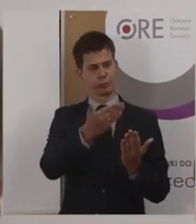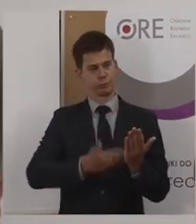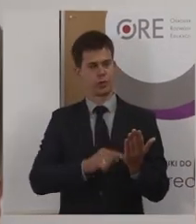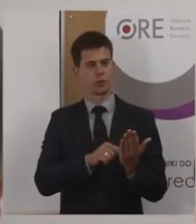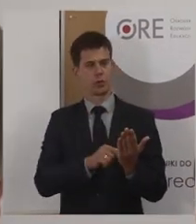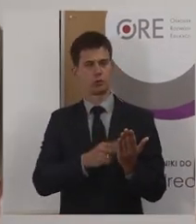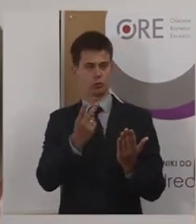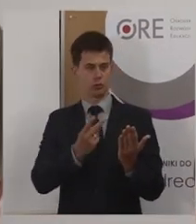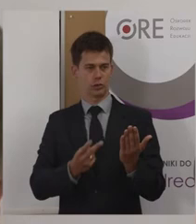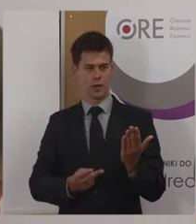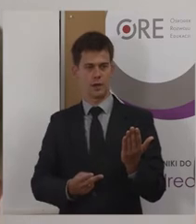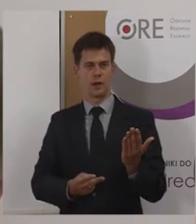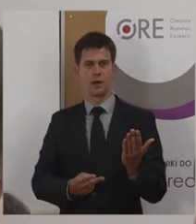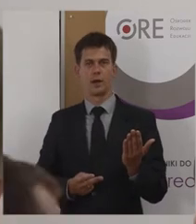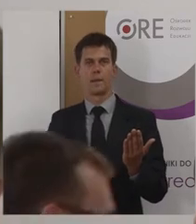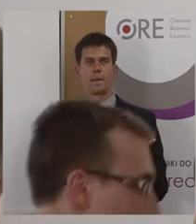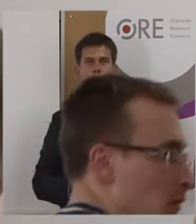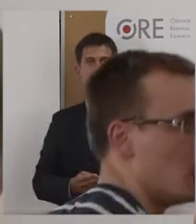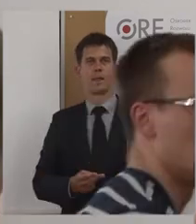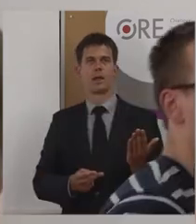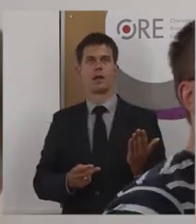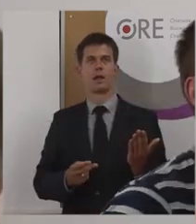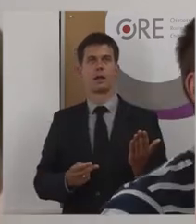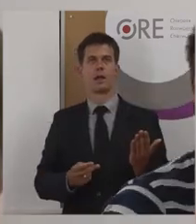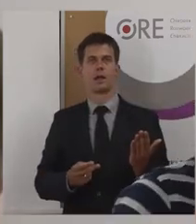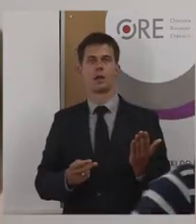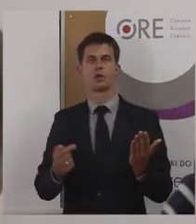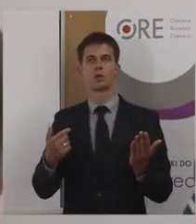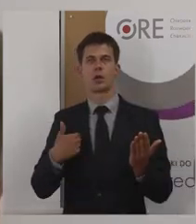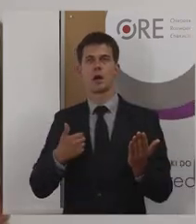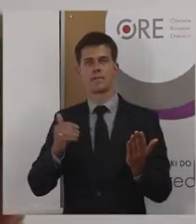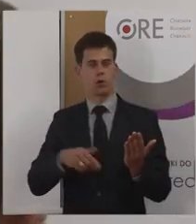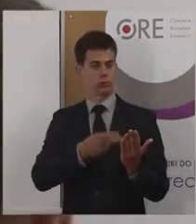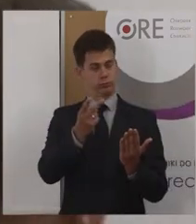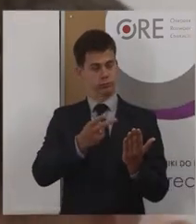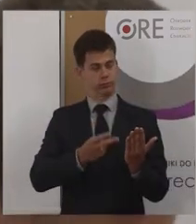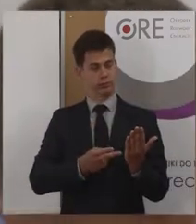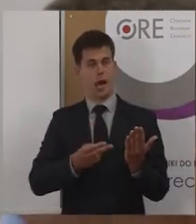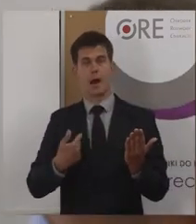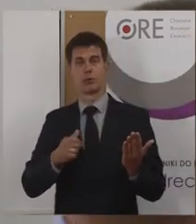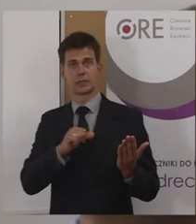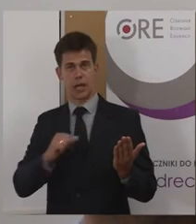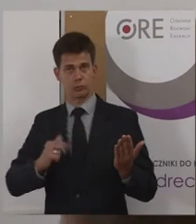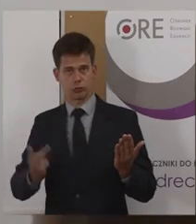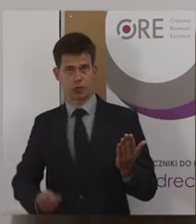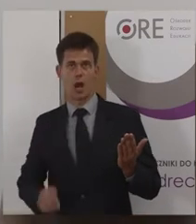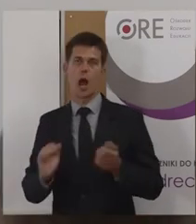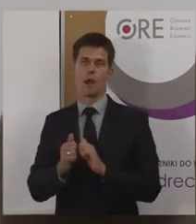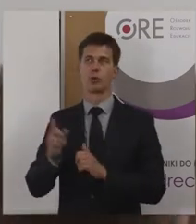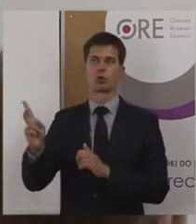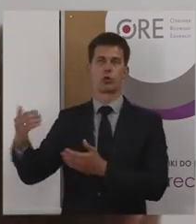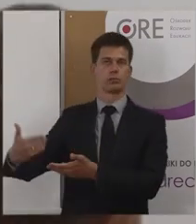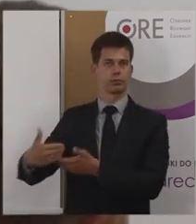której mu ten tekst w postaci Braille'a będzie wyświetlany, miała możliwość z tą treścią się zapoznać. Od